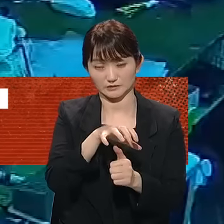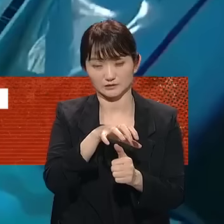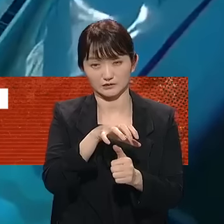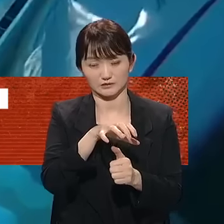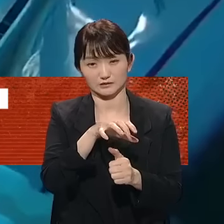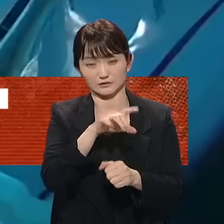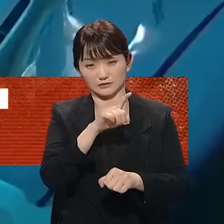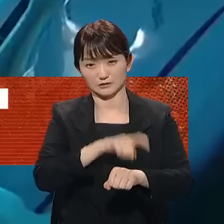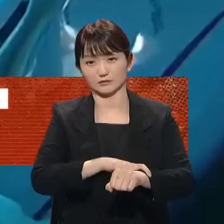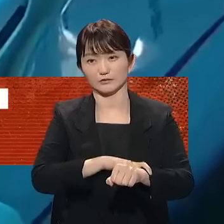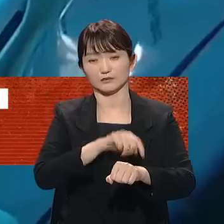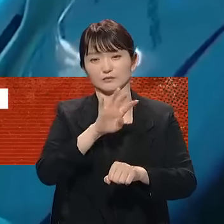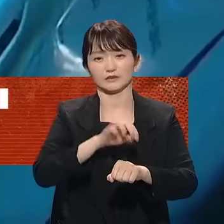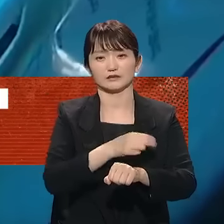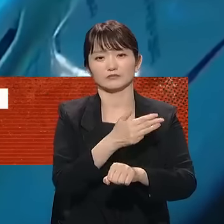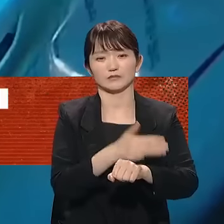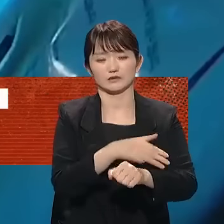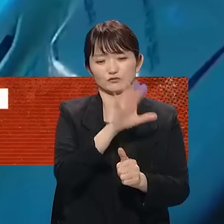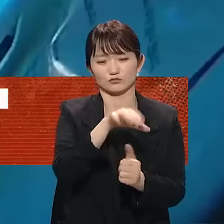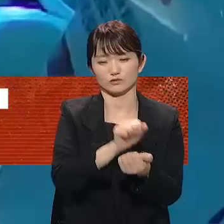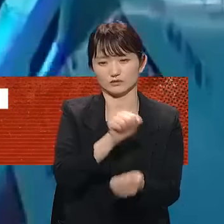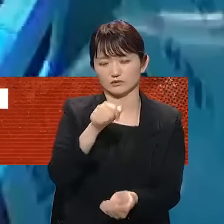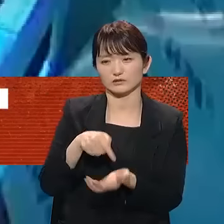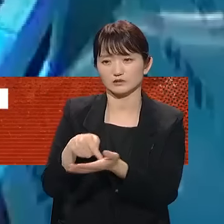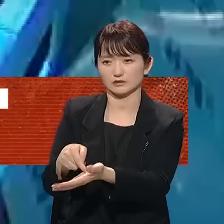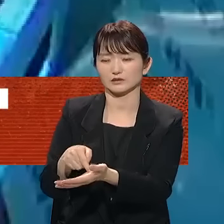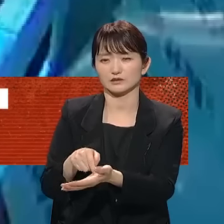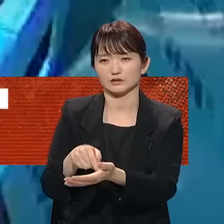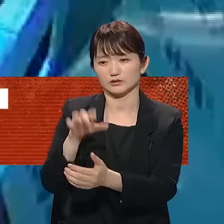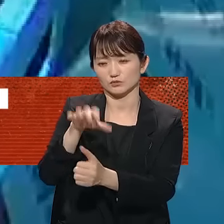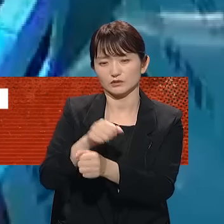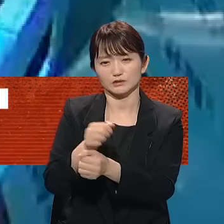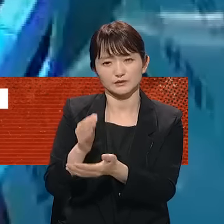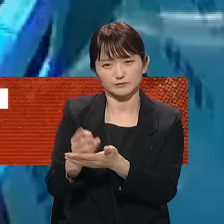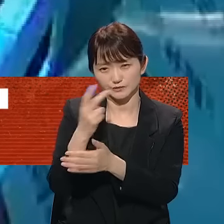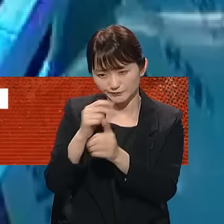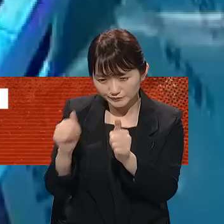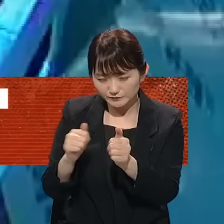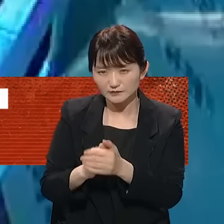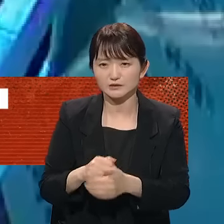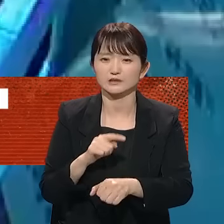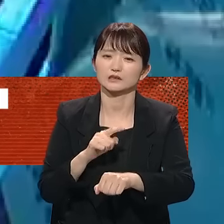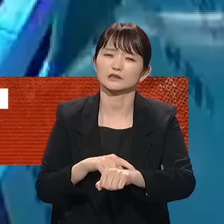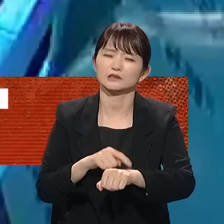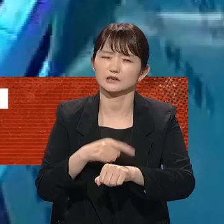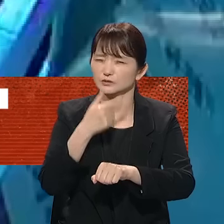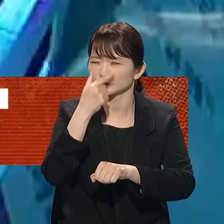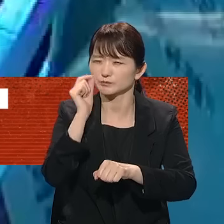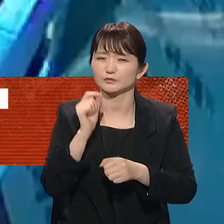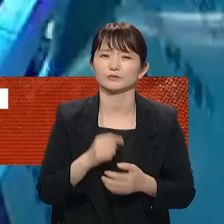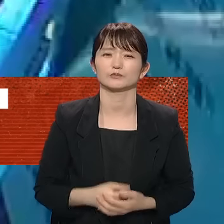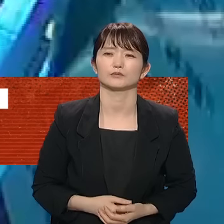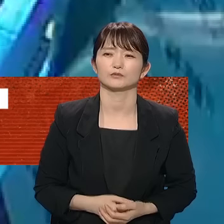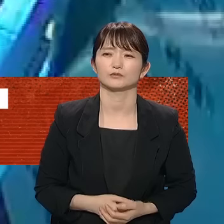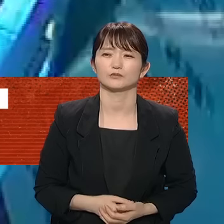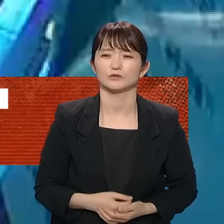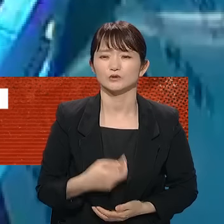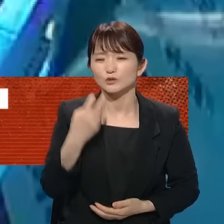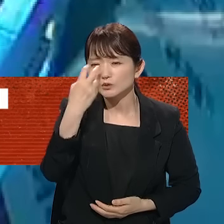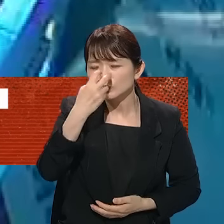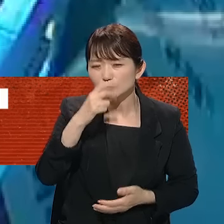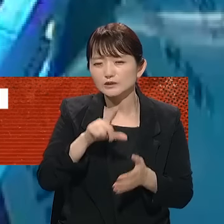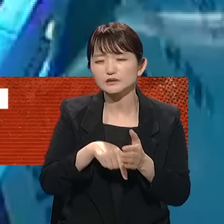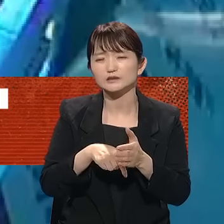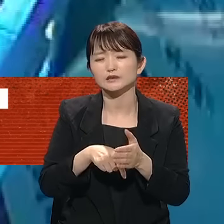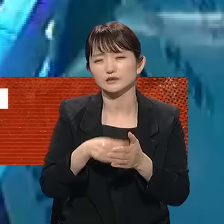구속영장을 청구해야 되고 그다음에 이제 이렇게 실질심사가 열리는데 시간이 제가 보기에 좀 부족했던 것 같아요. 수사를 할 시간이. 그